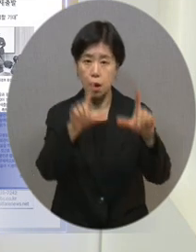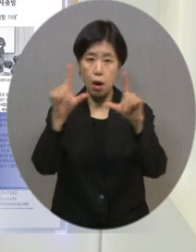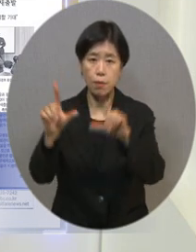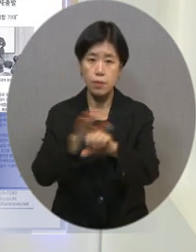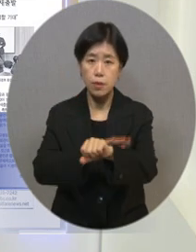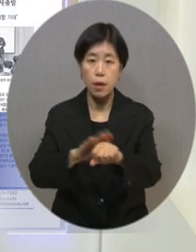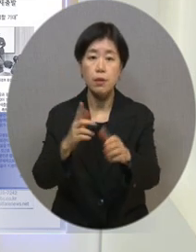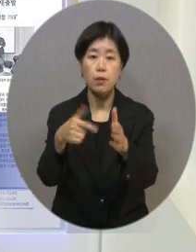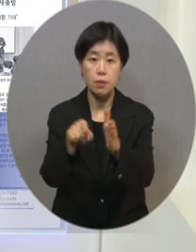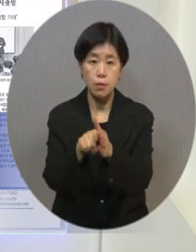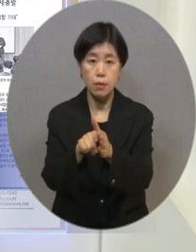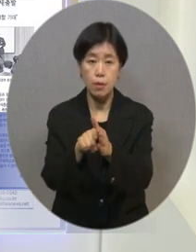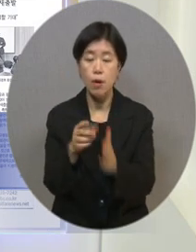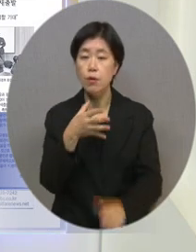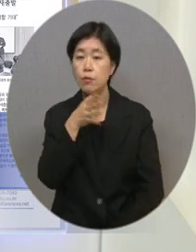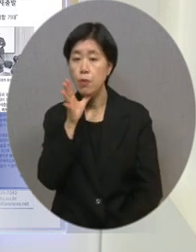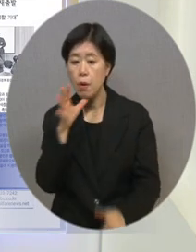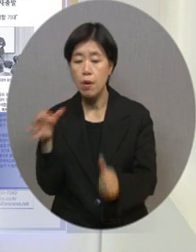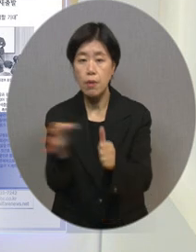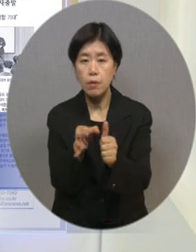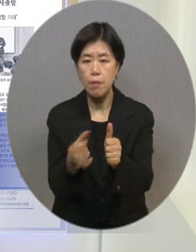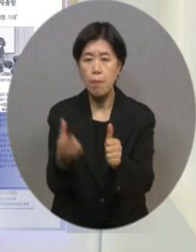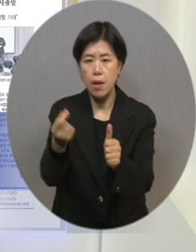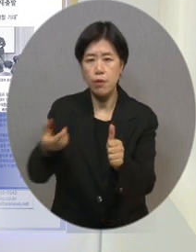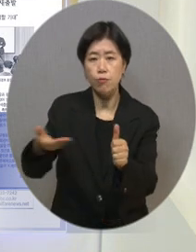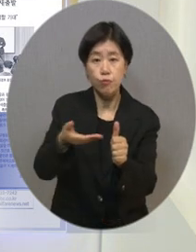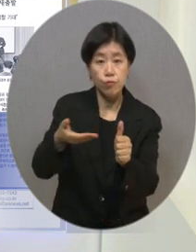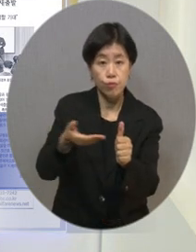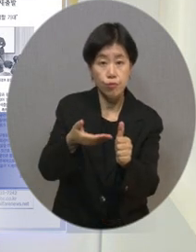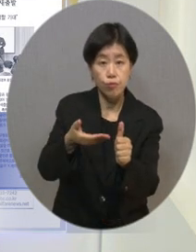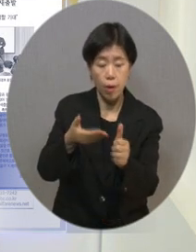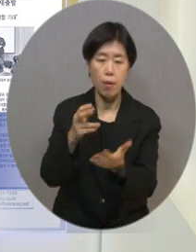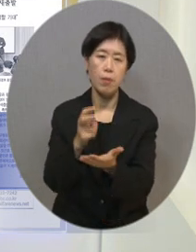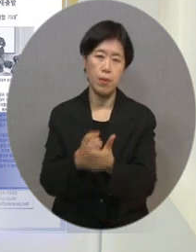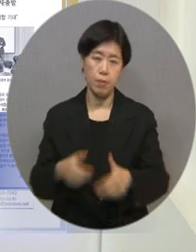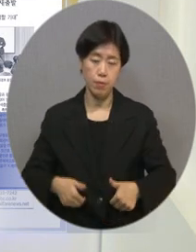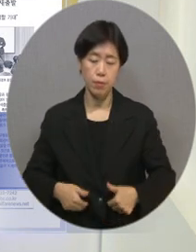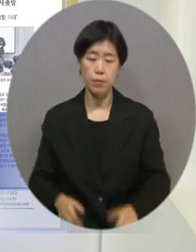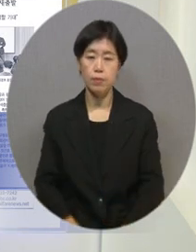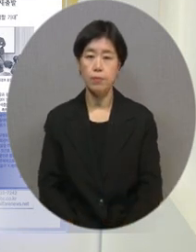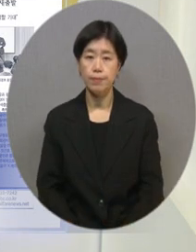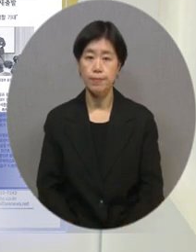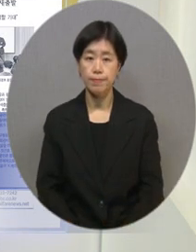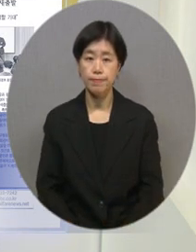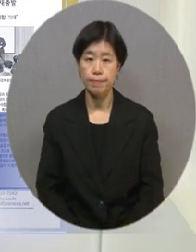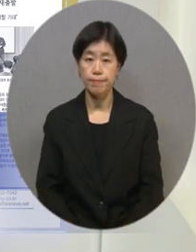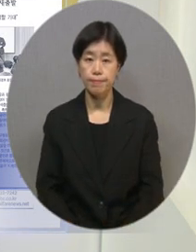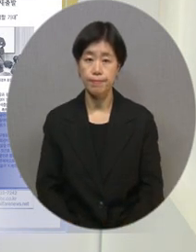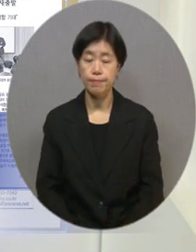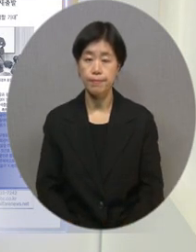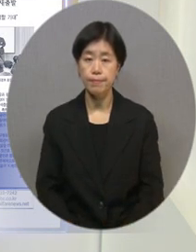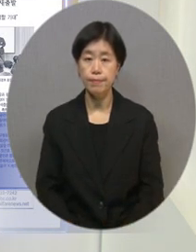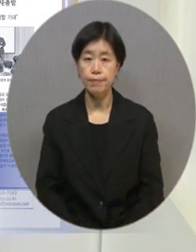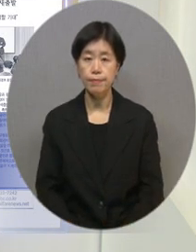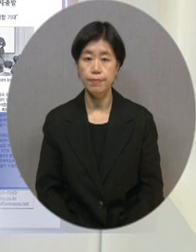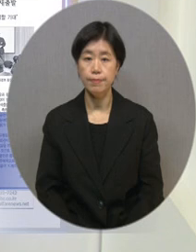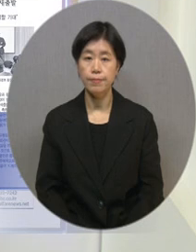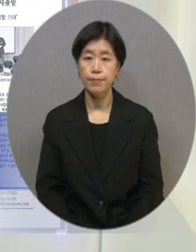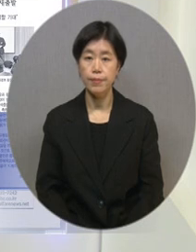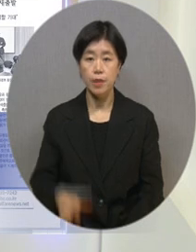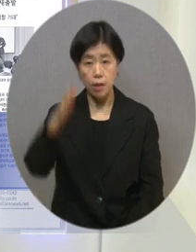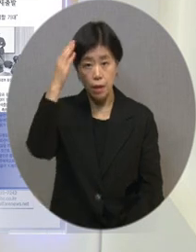위해서는 노령연금 조기수령 제도의 도입이 시급해 보입니다 계속해서 면입니다